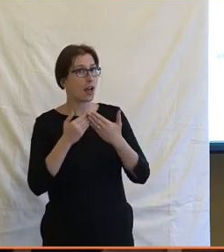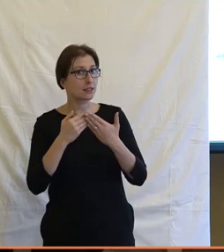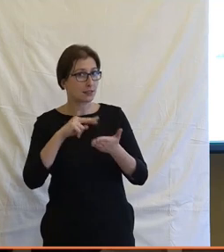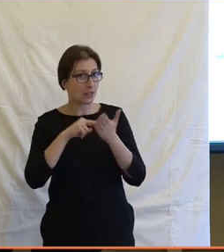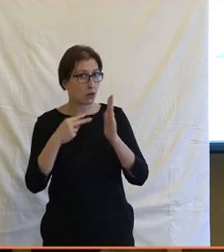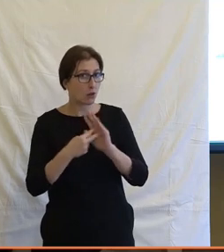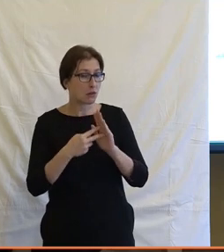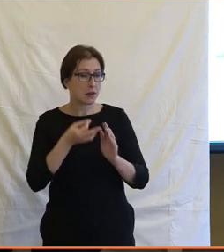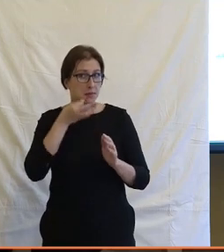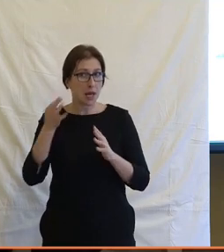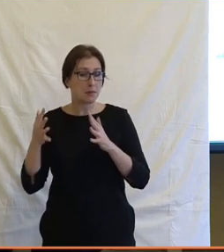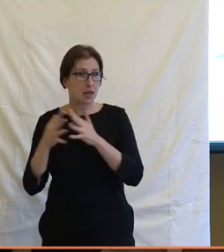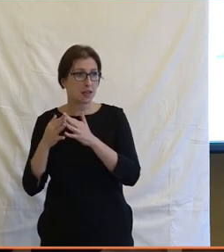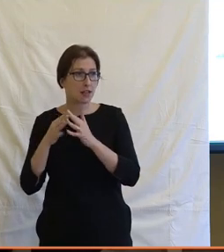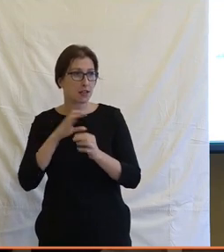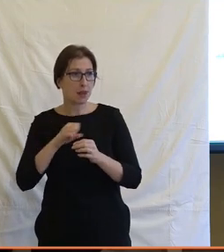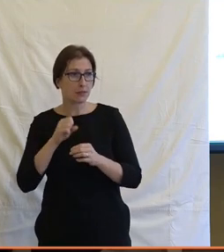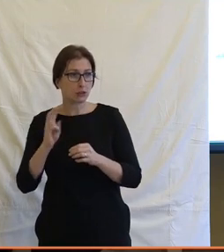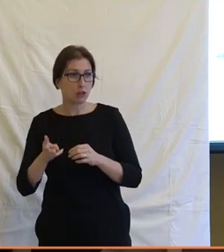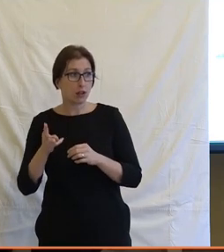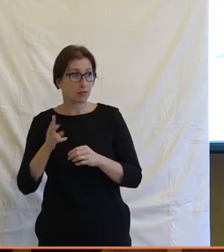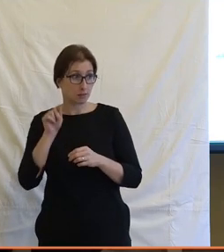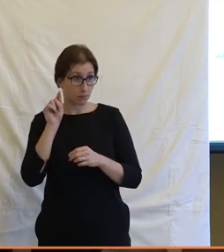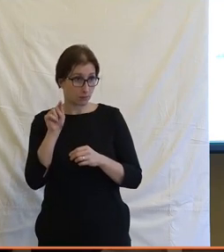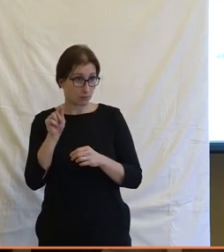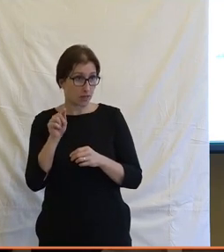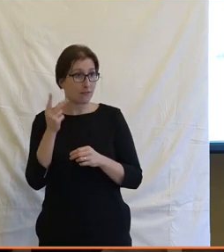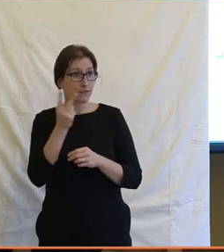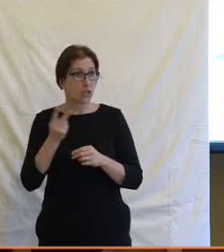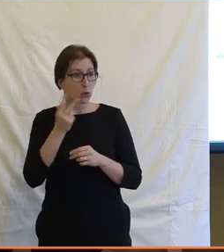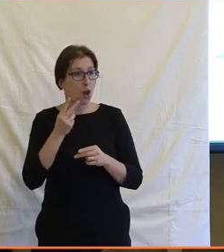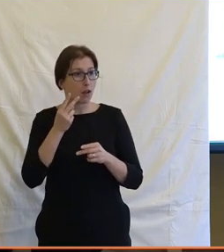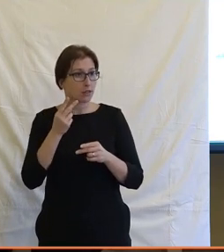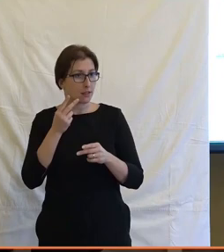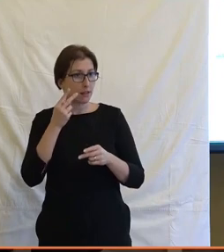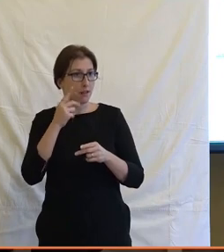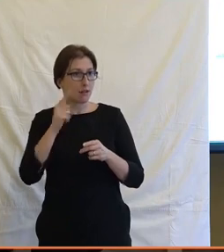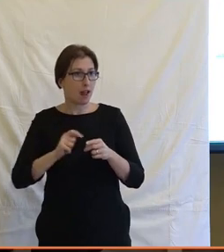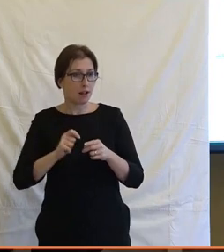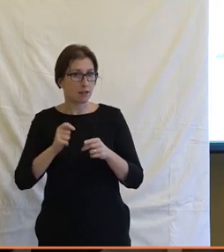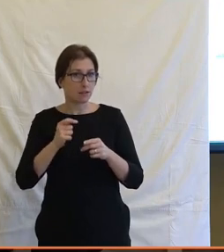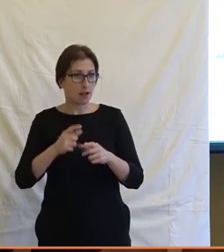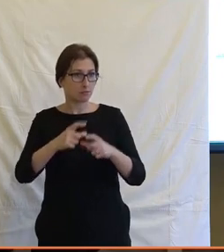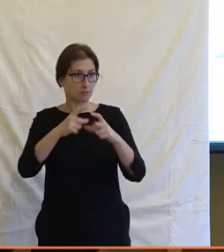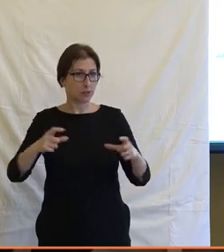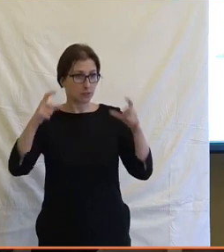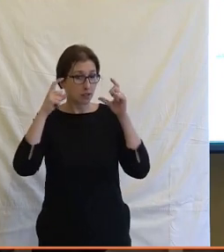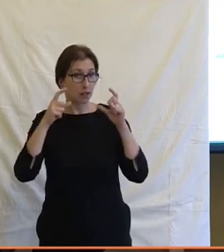Asi, Radku, na vás. Je to vnímáno jako asistivní technologie, virtuální realita, nebo kdo se chcete chopit mikrofonu? Já bych to možná vzal.